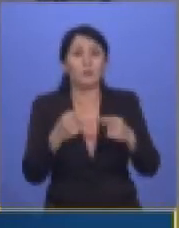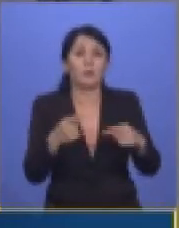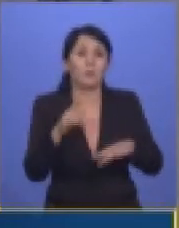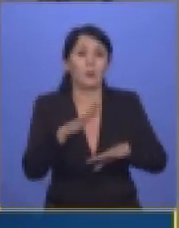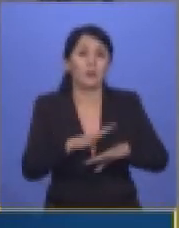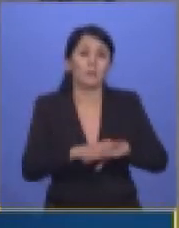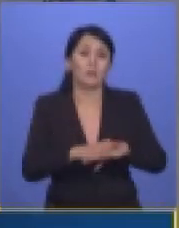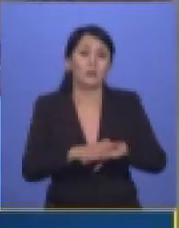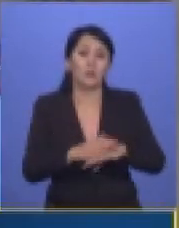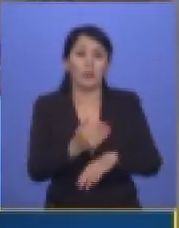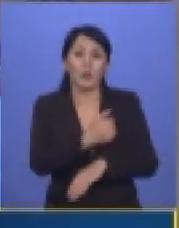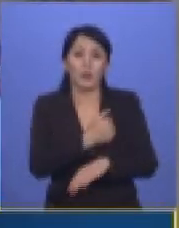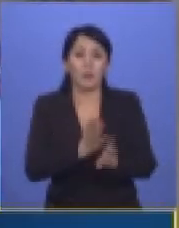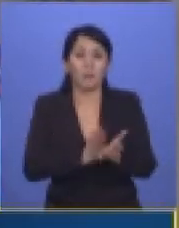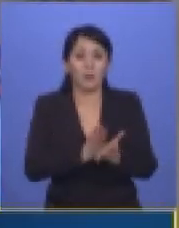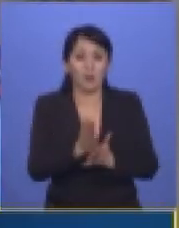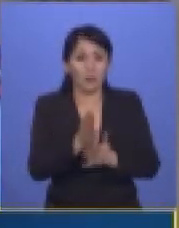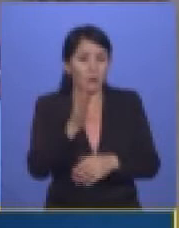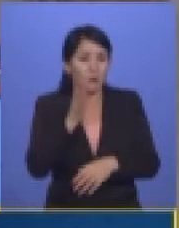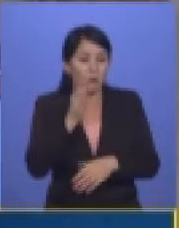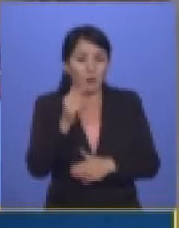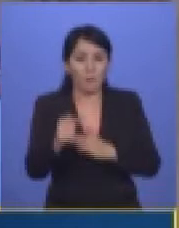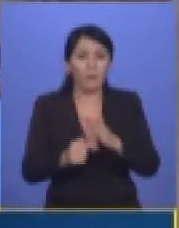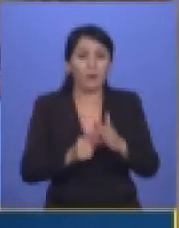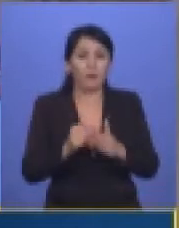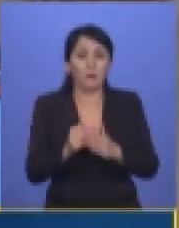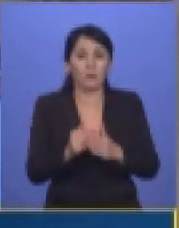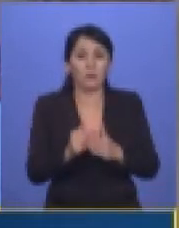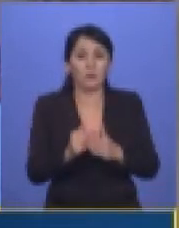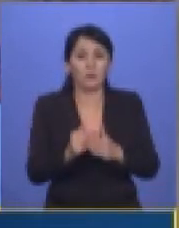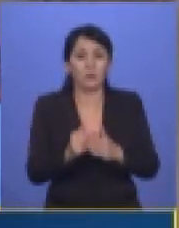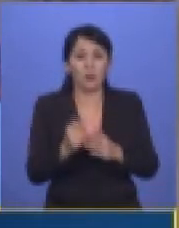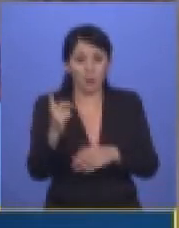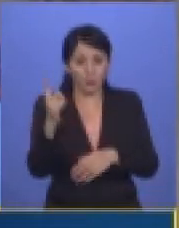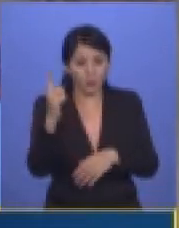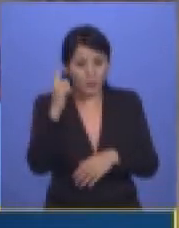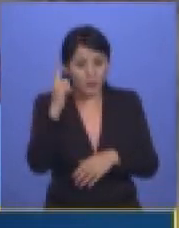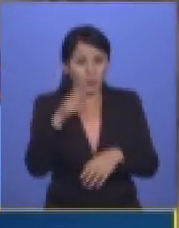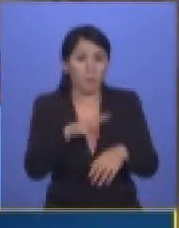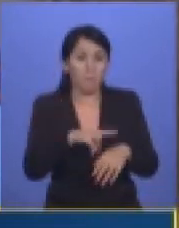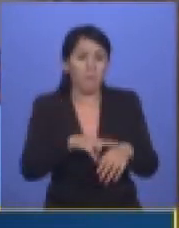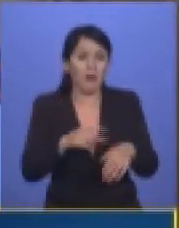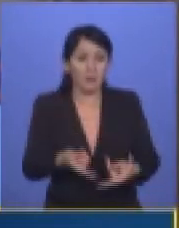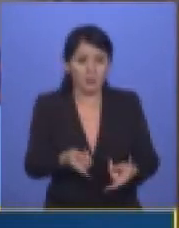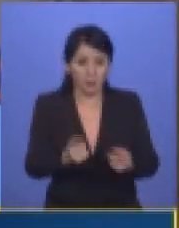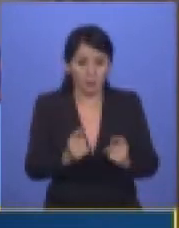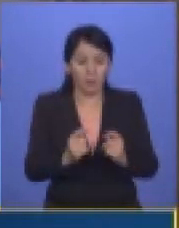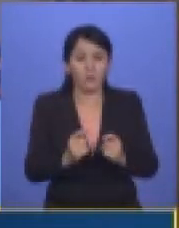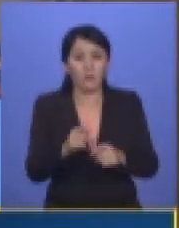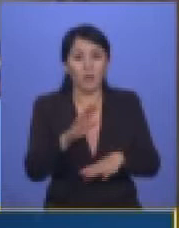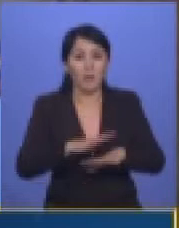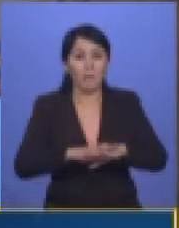банктерге жібермекші болған. Қазіргі уақытта қала тұрғындарына қоңырау шалып, өздерін полиция департаментінің басшылығы немесе